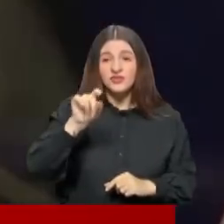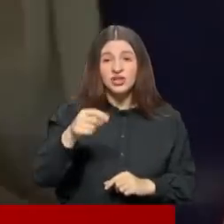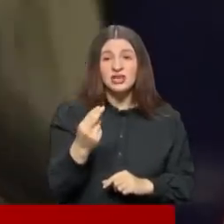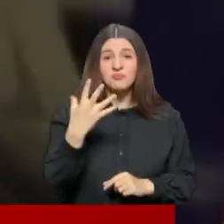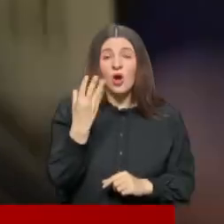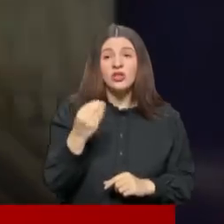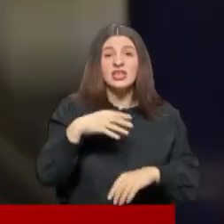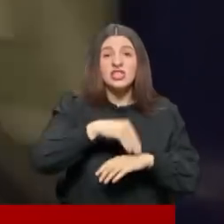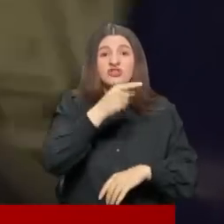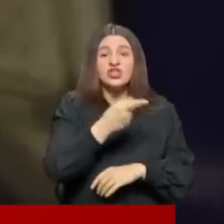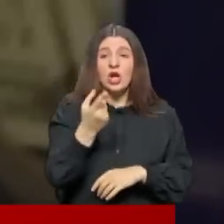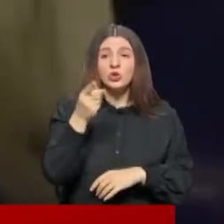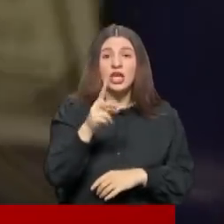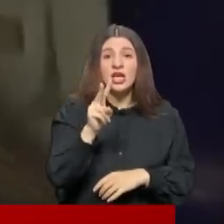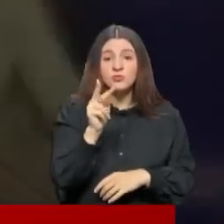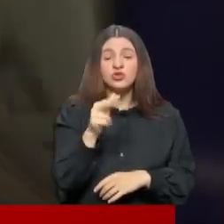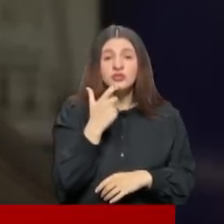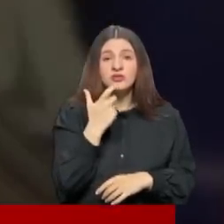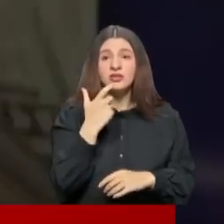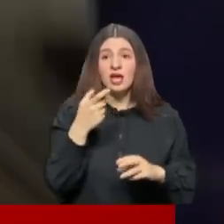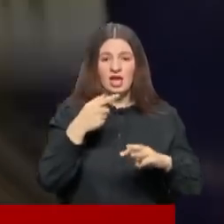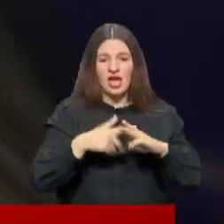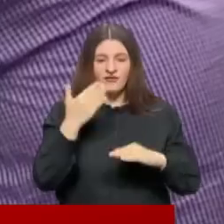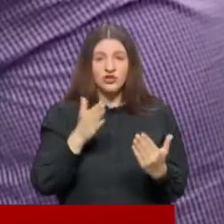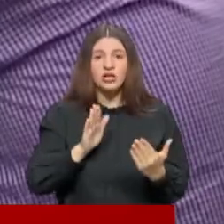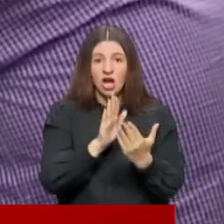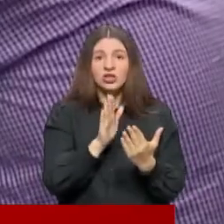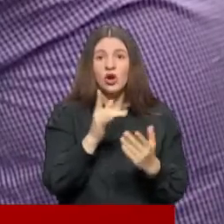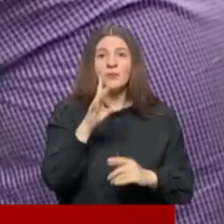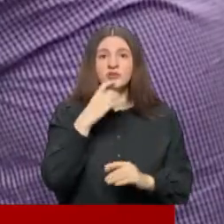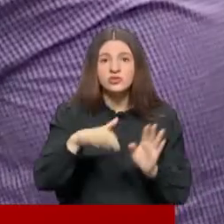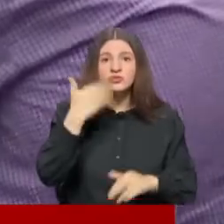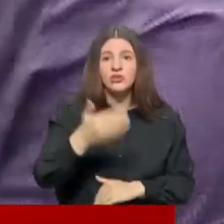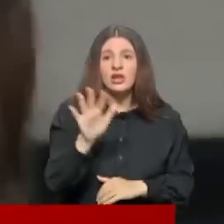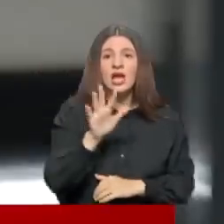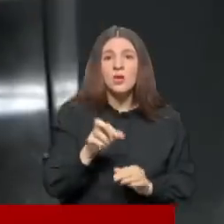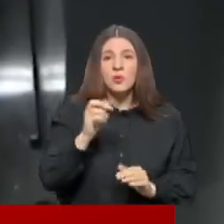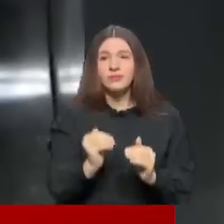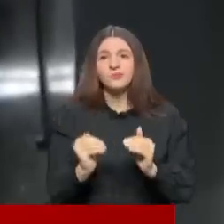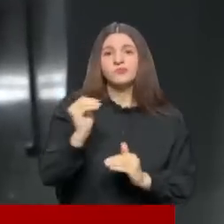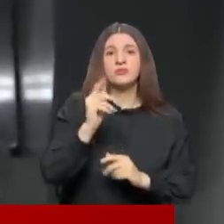olan İsviçre %2,5 yıllık enflasyona karşı 15 yıl aradan sonra 50 bas